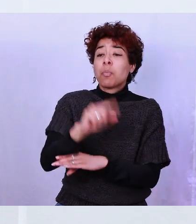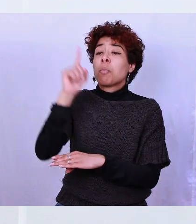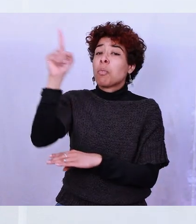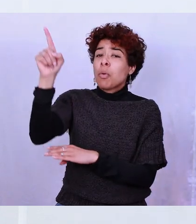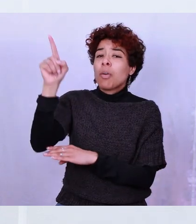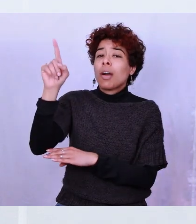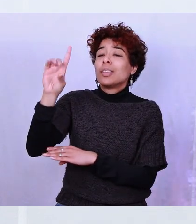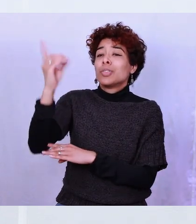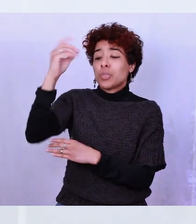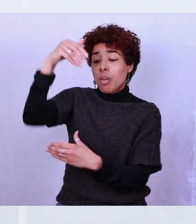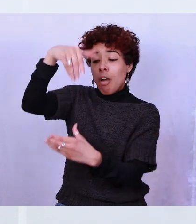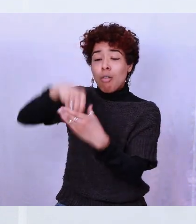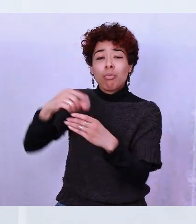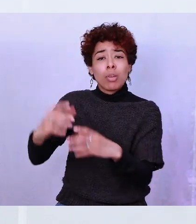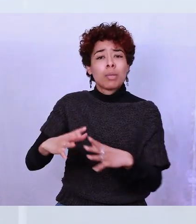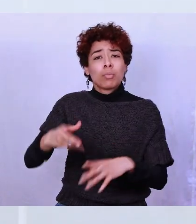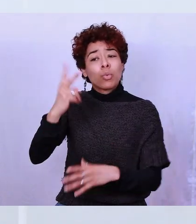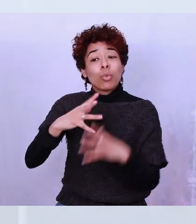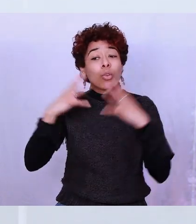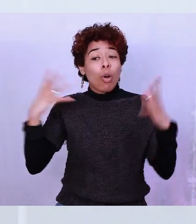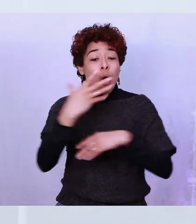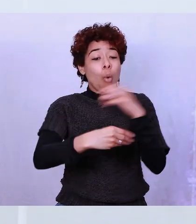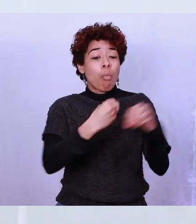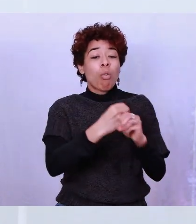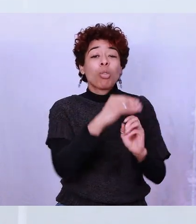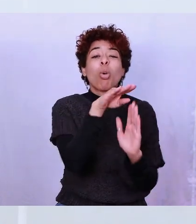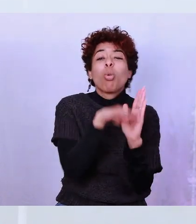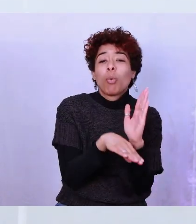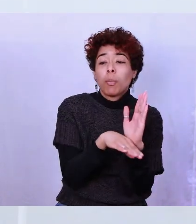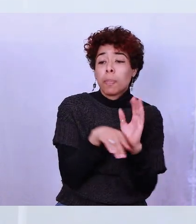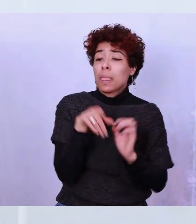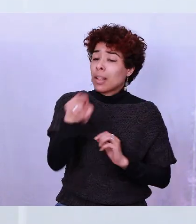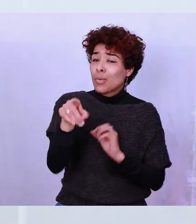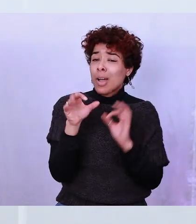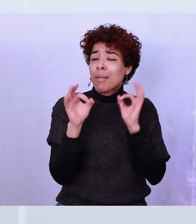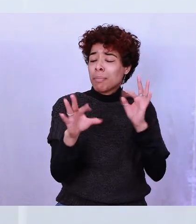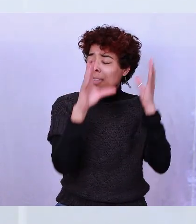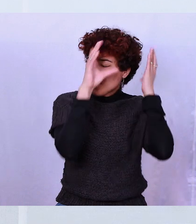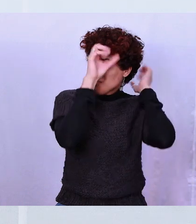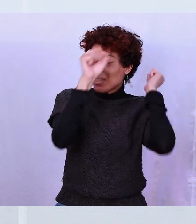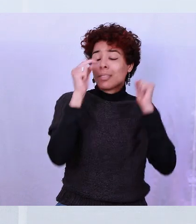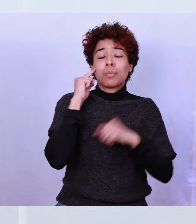celui qui est dans le monde. Amen. » Tu es un ambassadeur pour Christ.